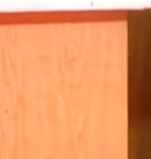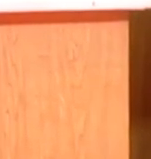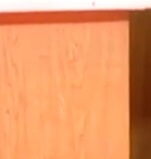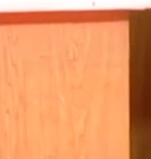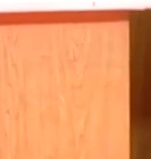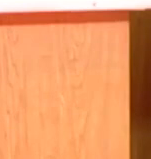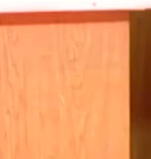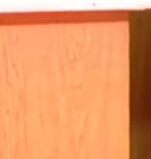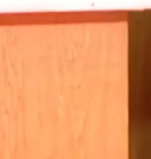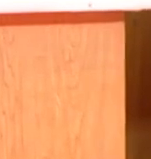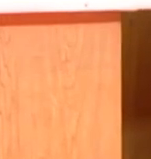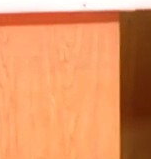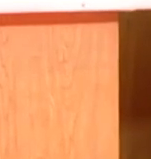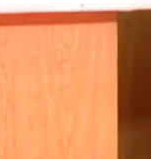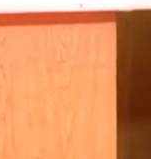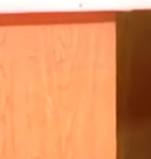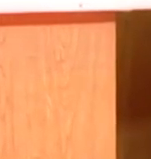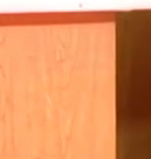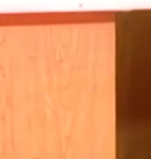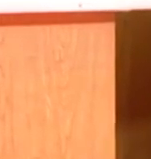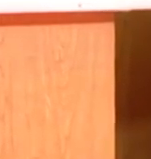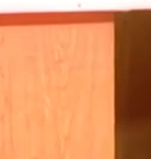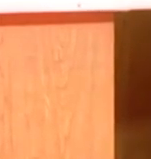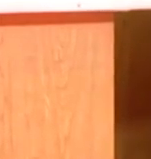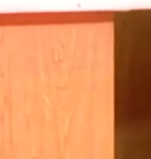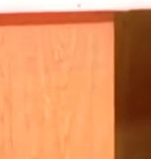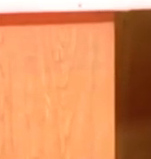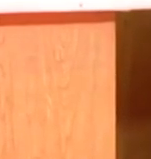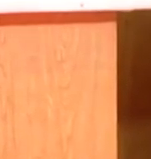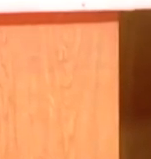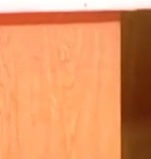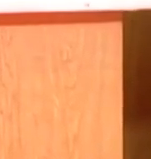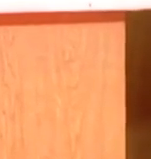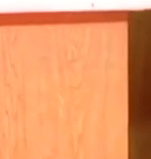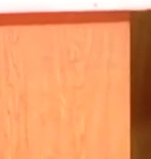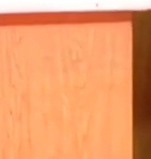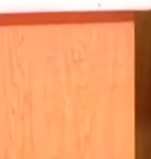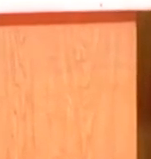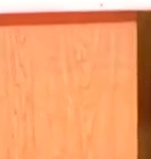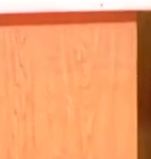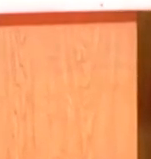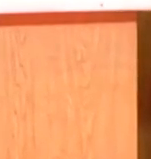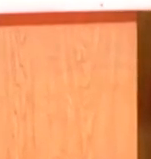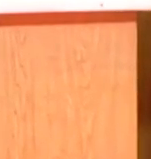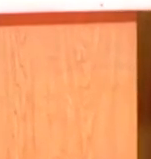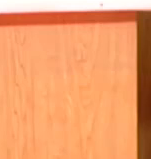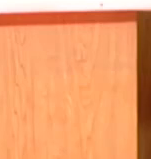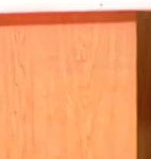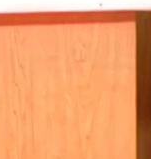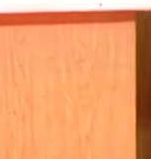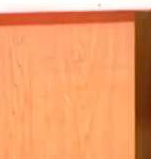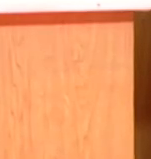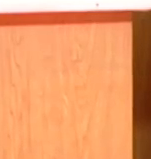youtube.com/GMA News. I-click lang ang subscribe button. At sa mga kapuso abroad, maaari kaming masubaybayan